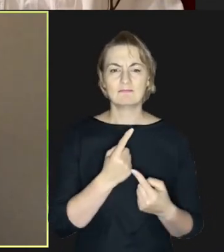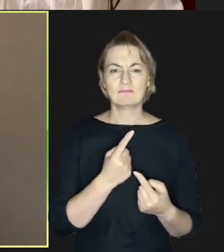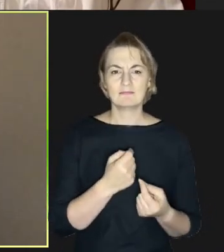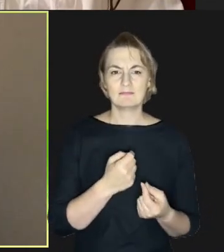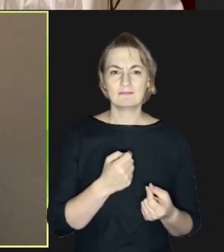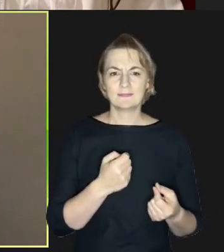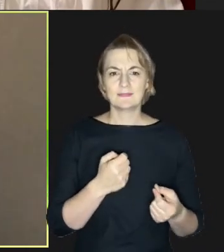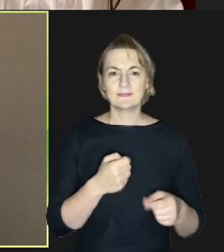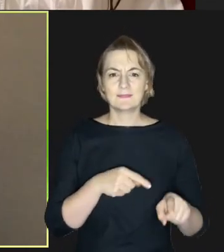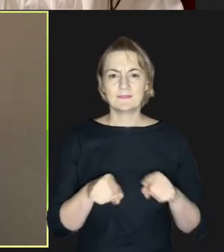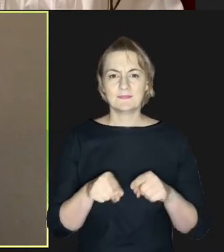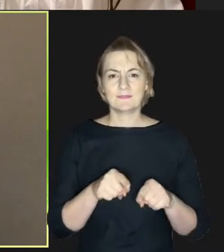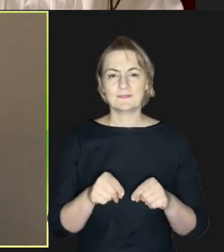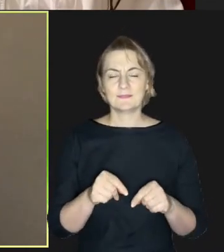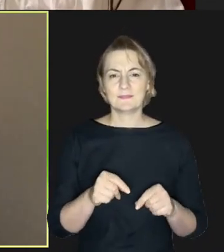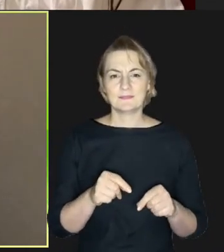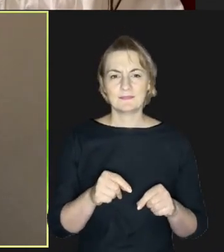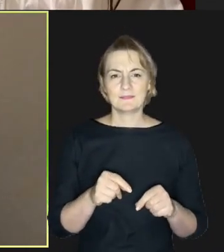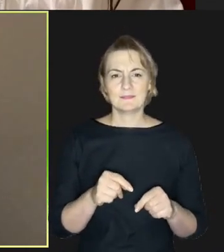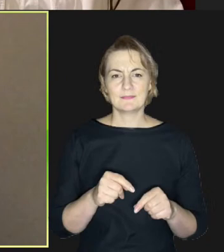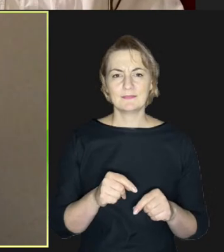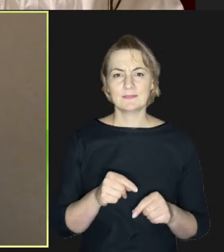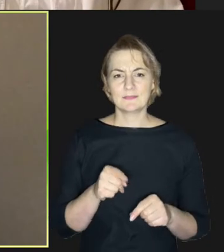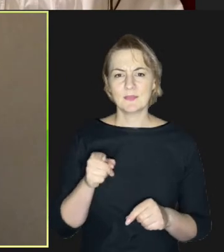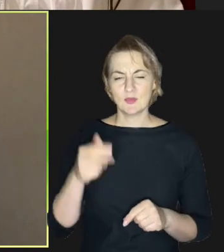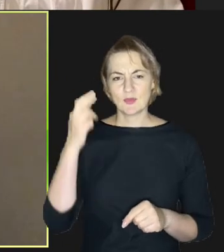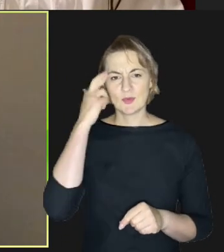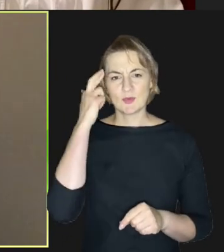pokłonić Sansenimowi za to zdanie.